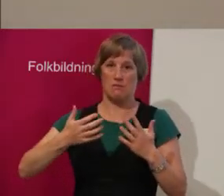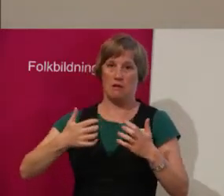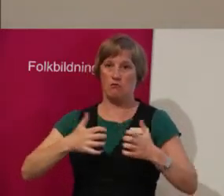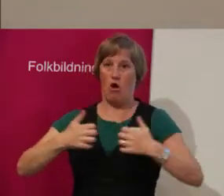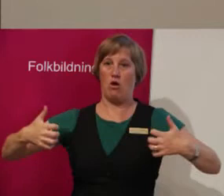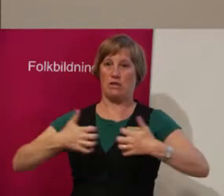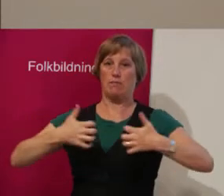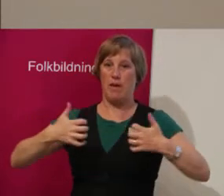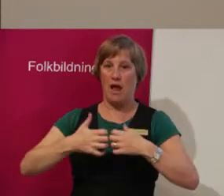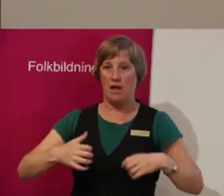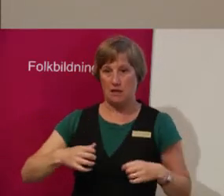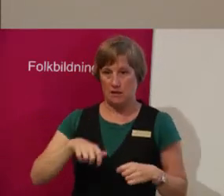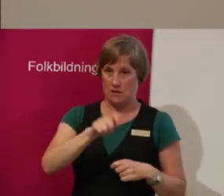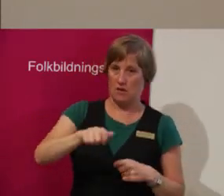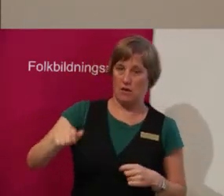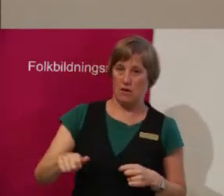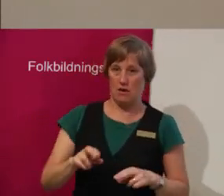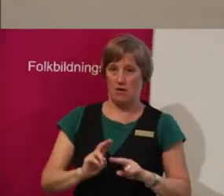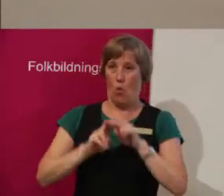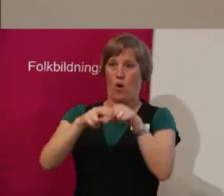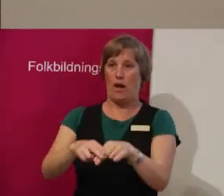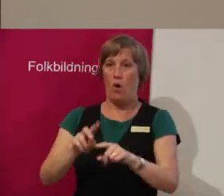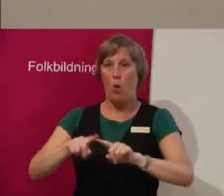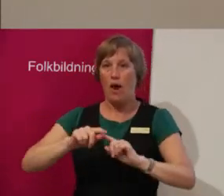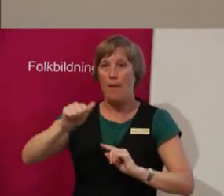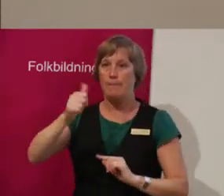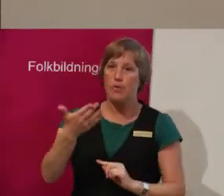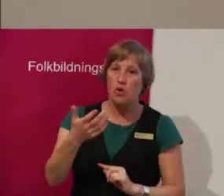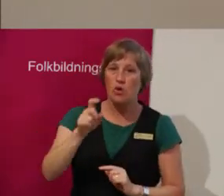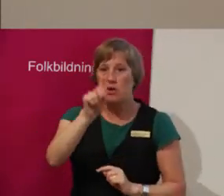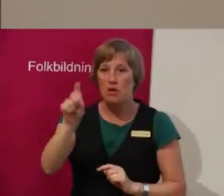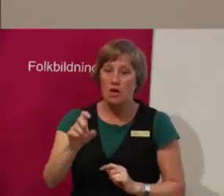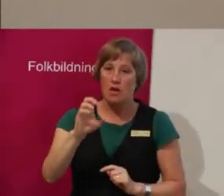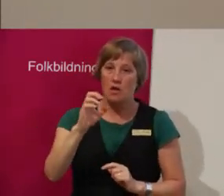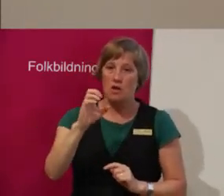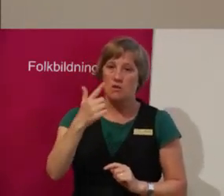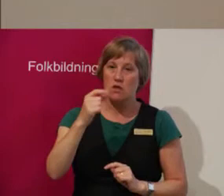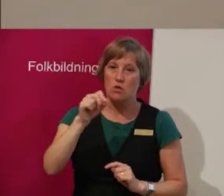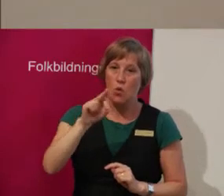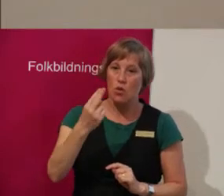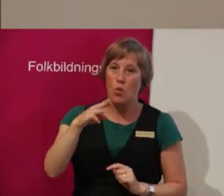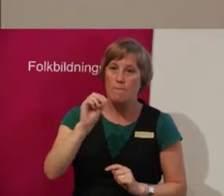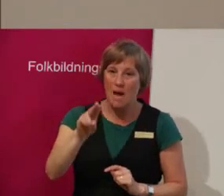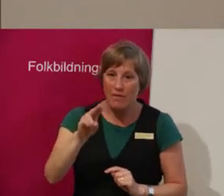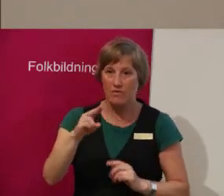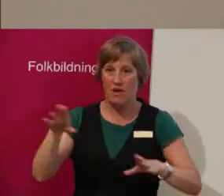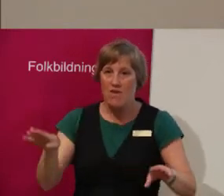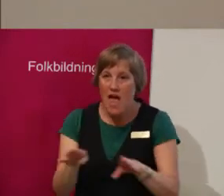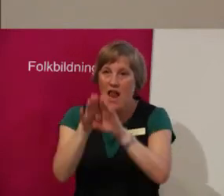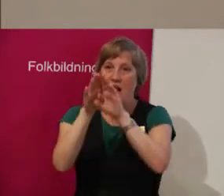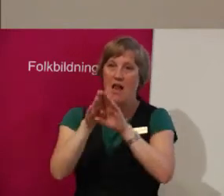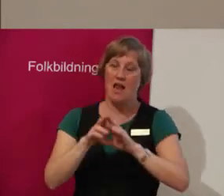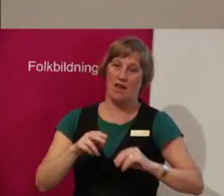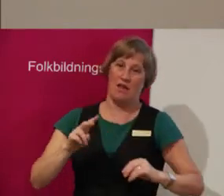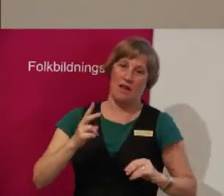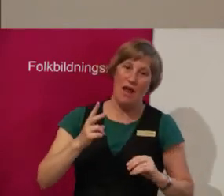dragspelsmusiker som reser till byar i Storumans fjällvärld eller till äldreboenden och människor som